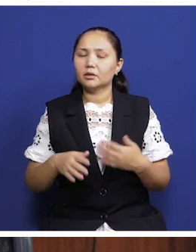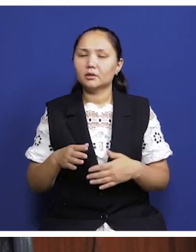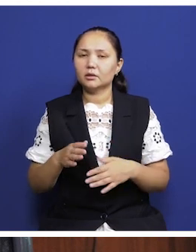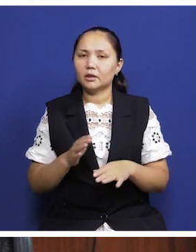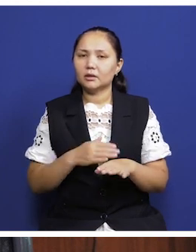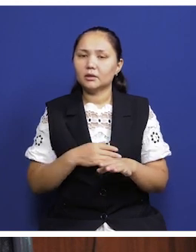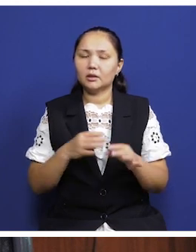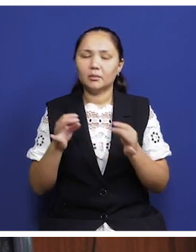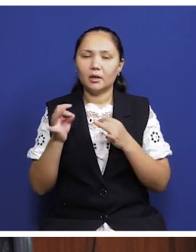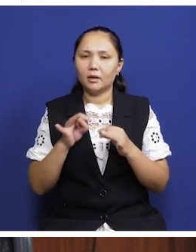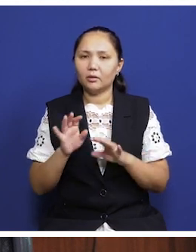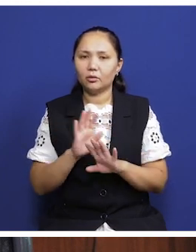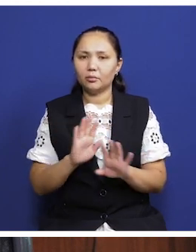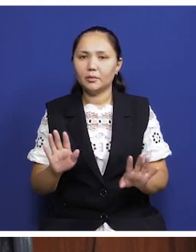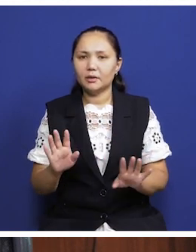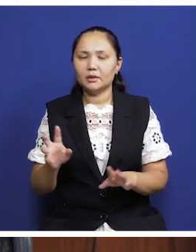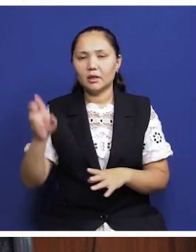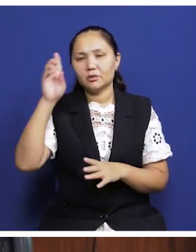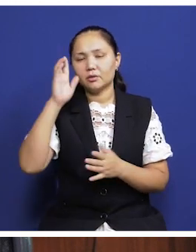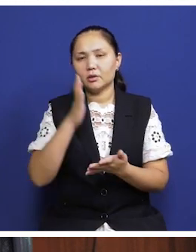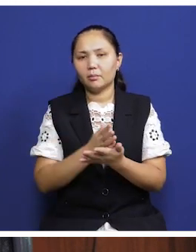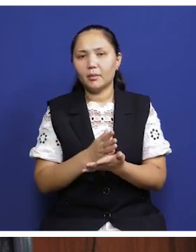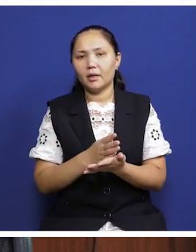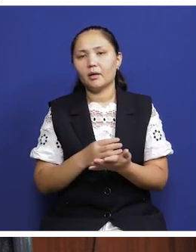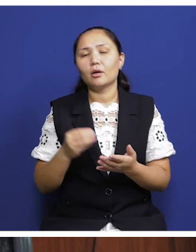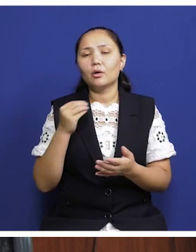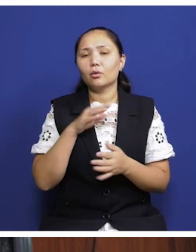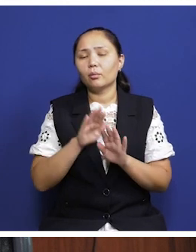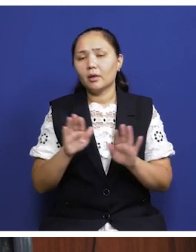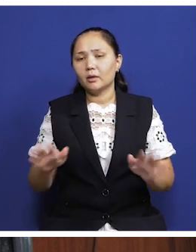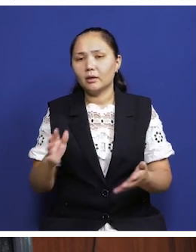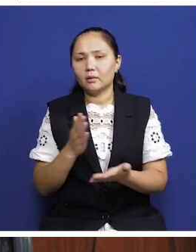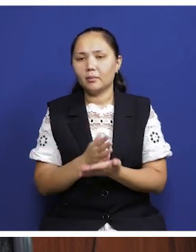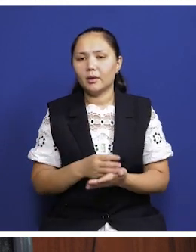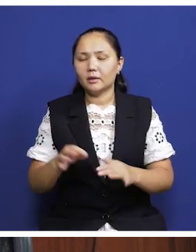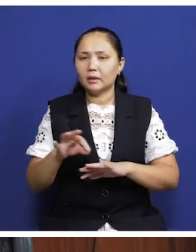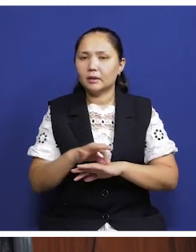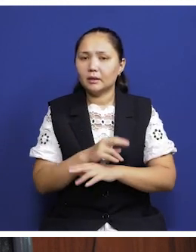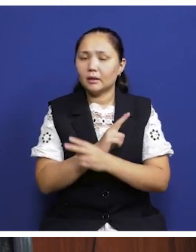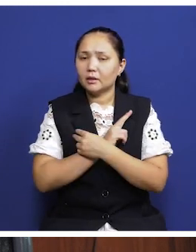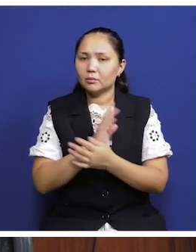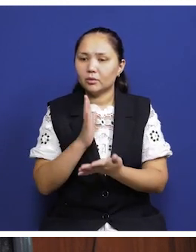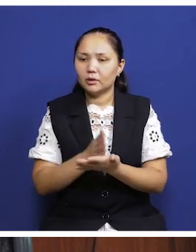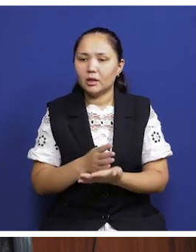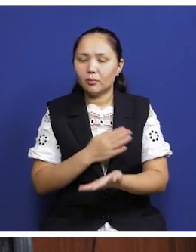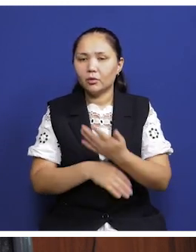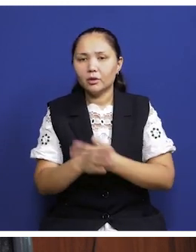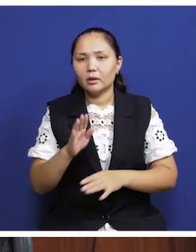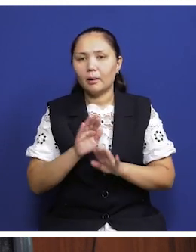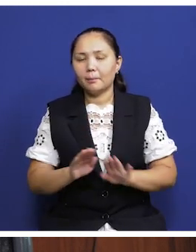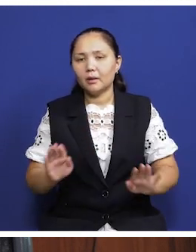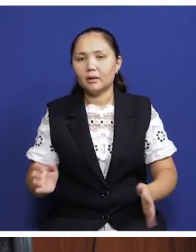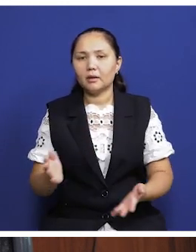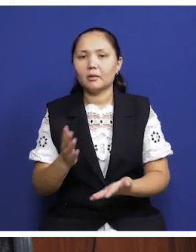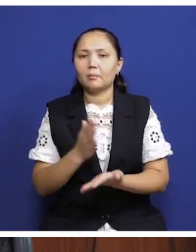қиын. Енді ел болғасын, оның үстінде жа көп балалысы болады, ер азаматынан айырылған отбасылар болады, немесе жа ауыр мүгедек